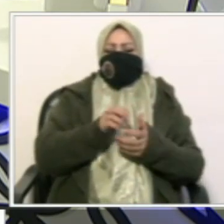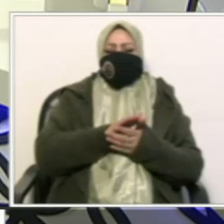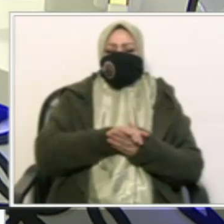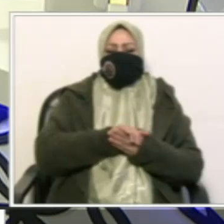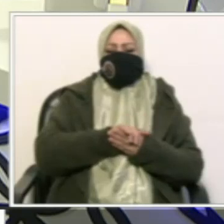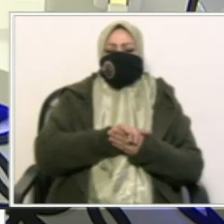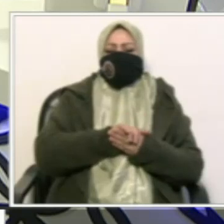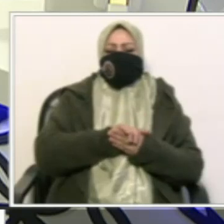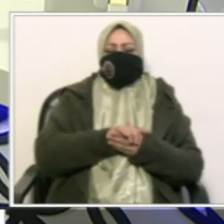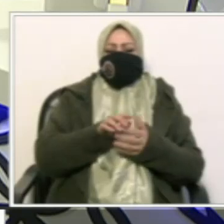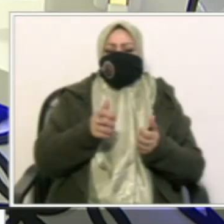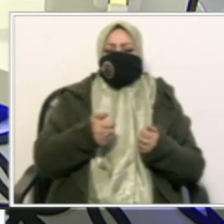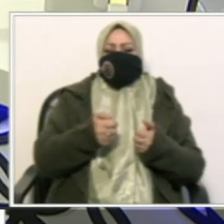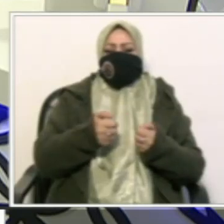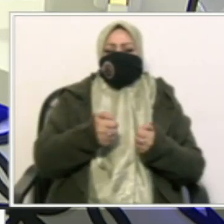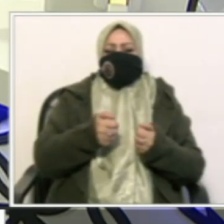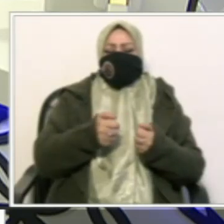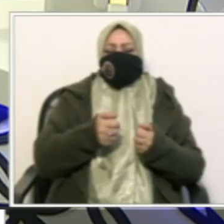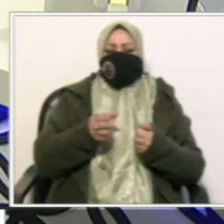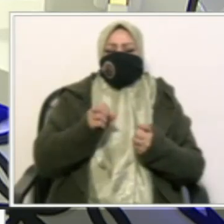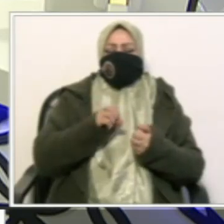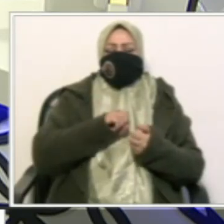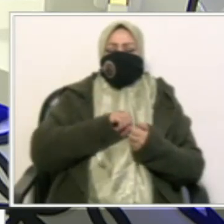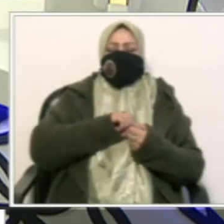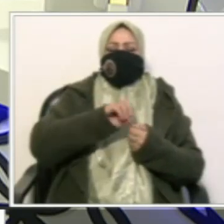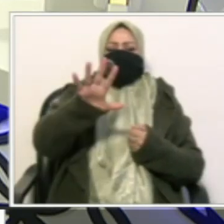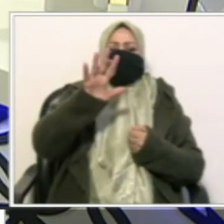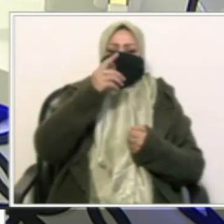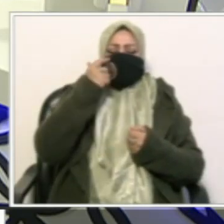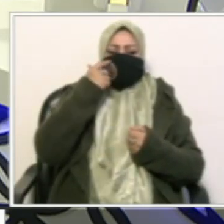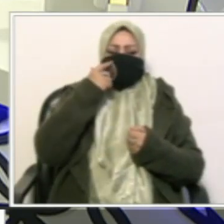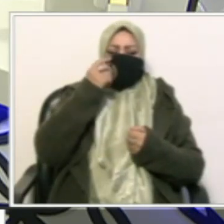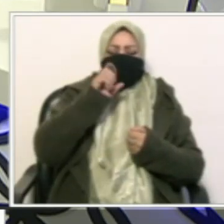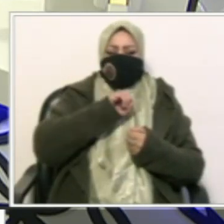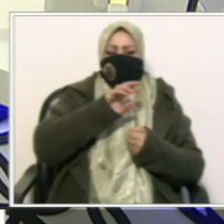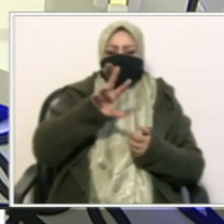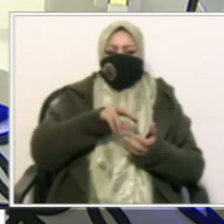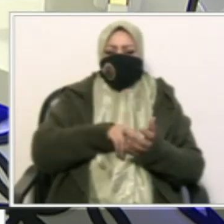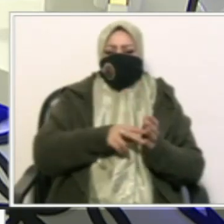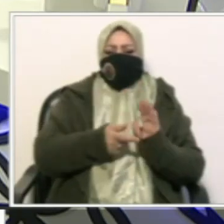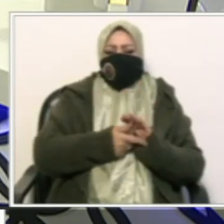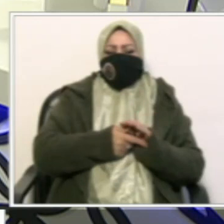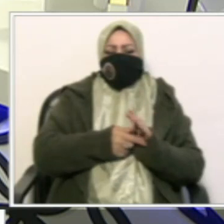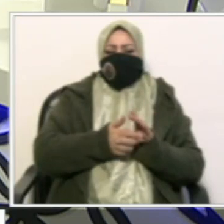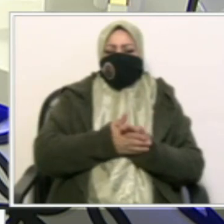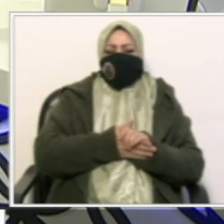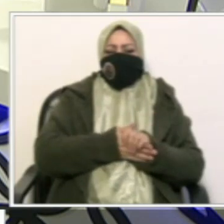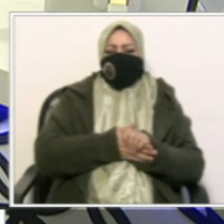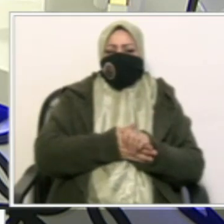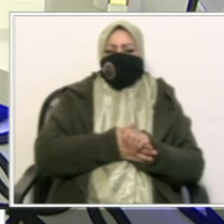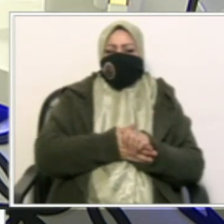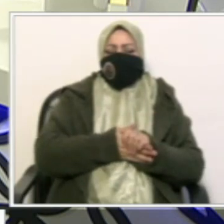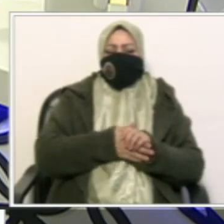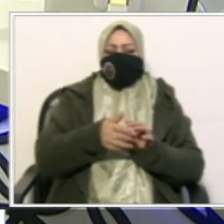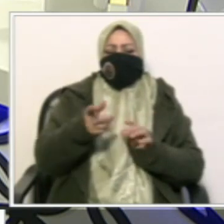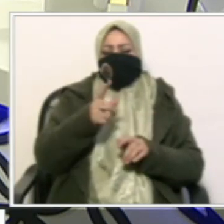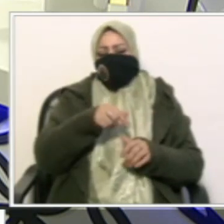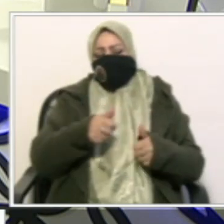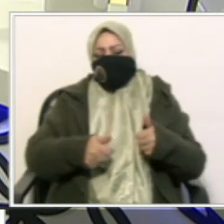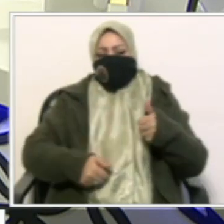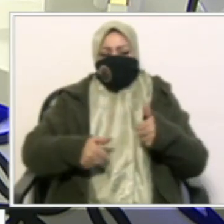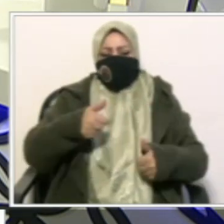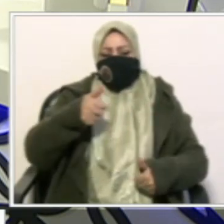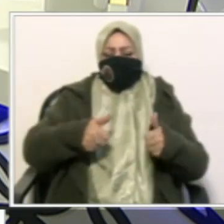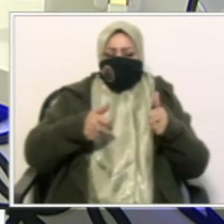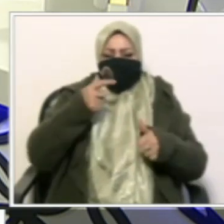نشر موضوع في تحدي في التيك توك وتسمم بهذا أكيد نشر الموضوع هذا فيه يمين الأكل يمين